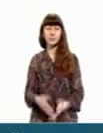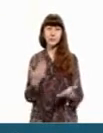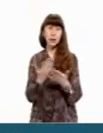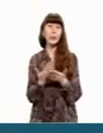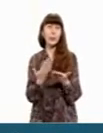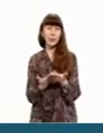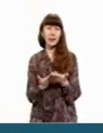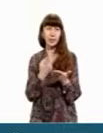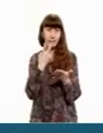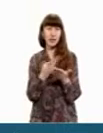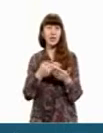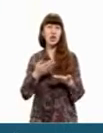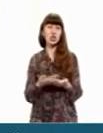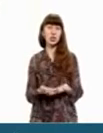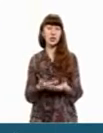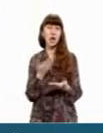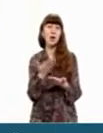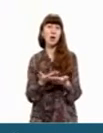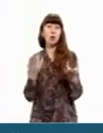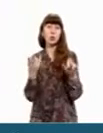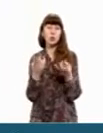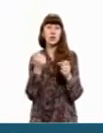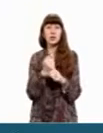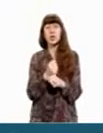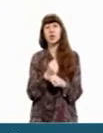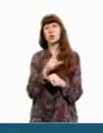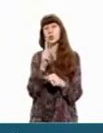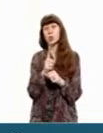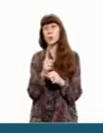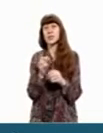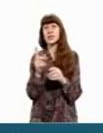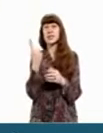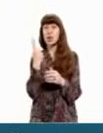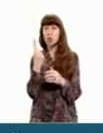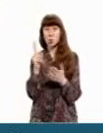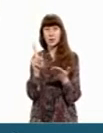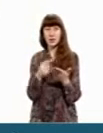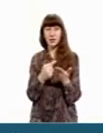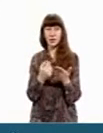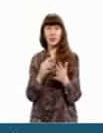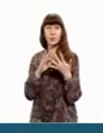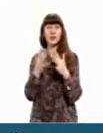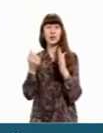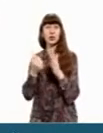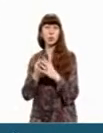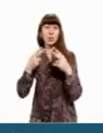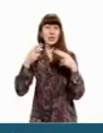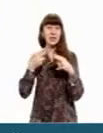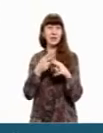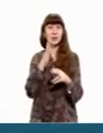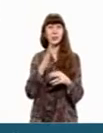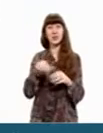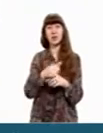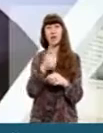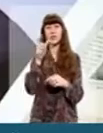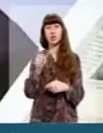нужно сделать так, чтобы с маленькой станицы или там, с поселка, с этого дойти до столицы и быть одним из